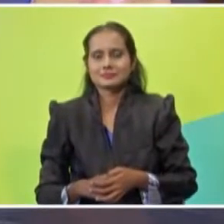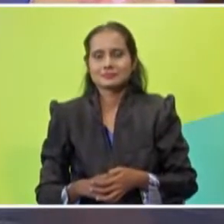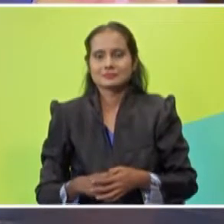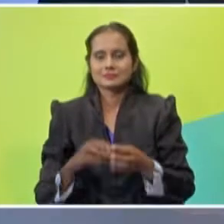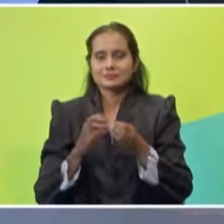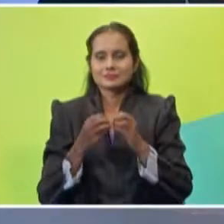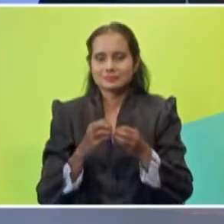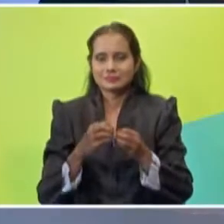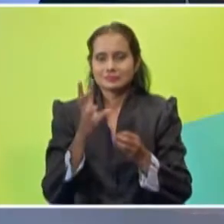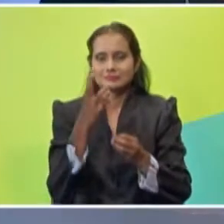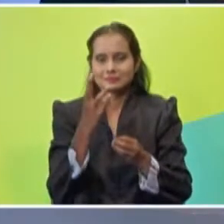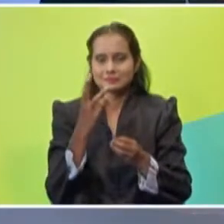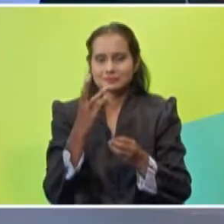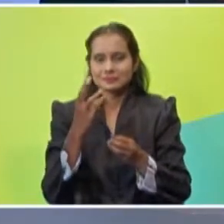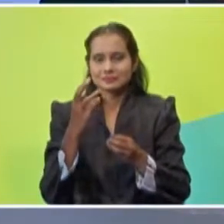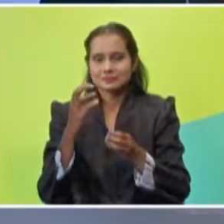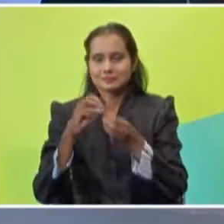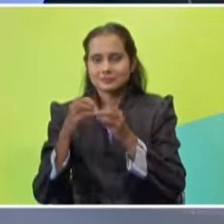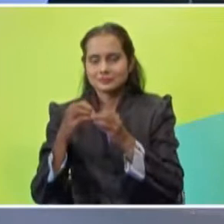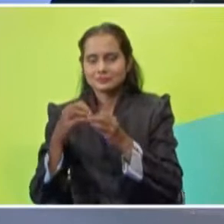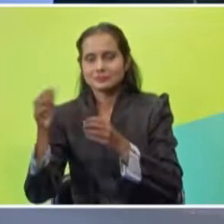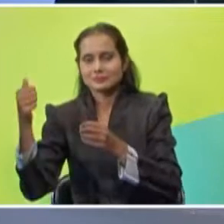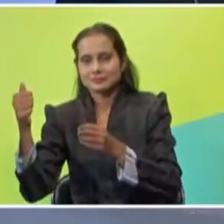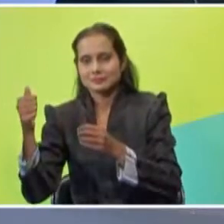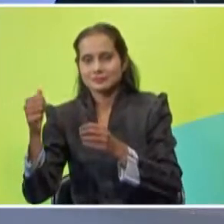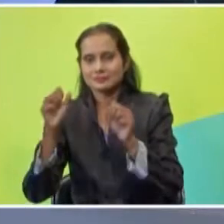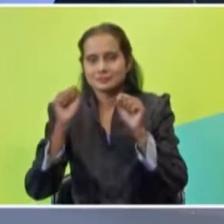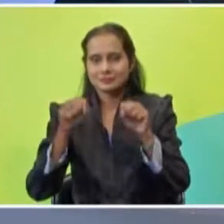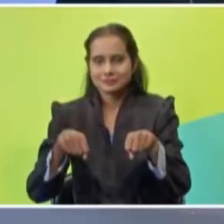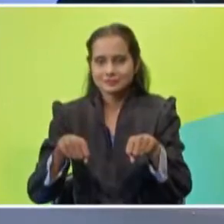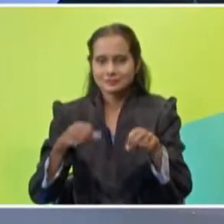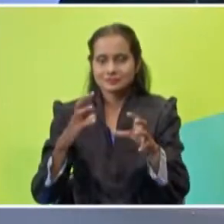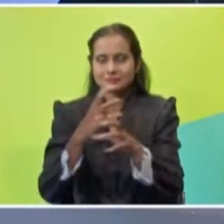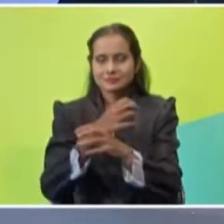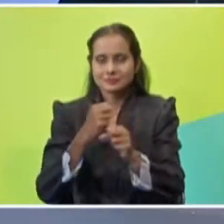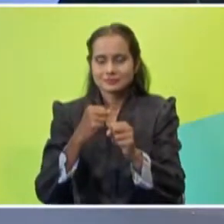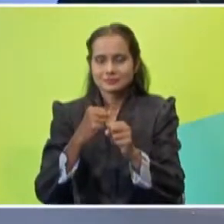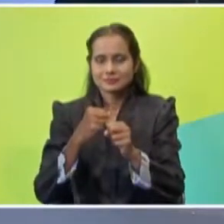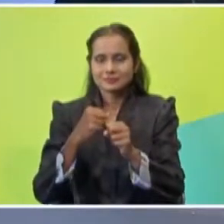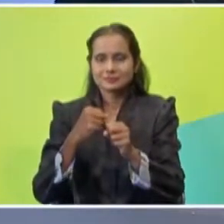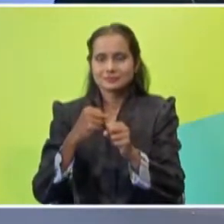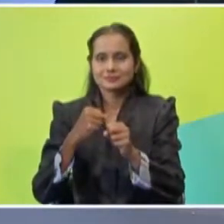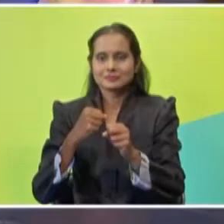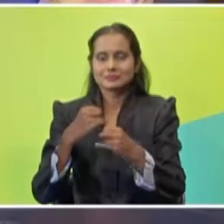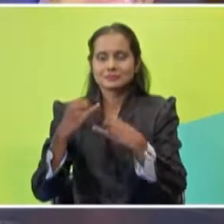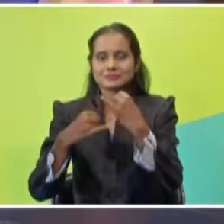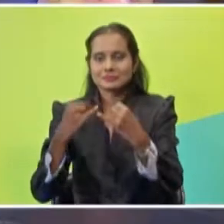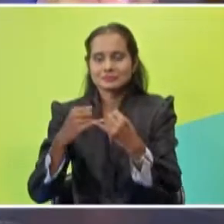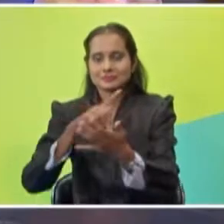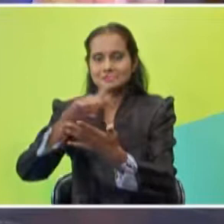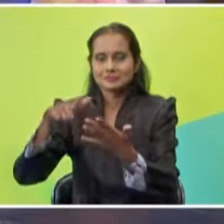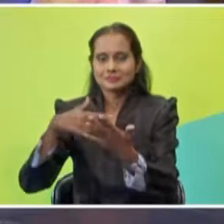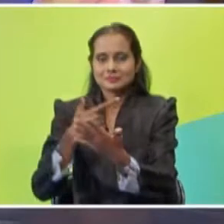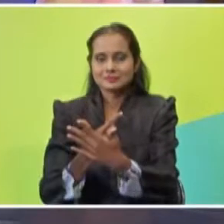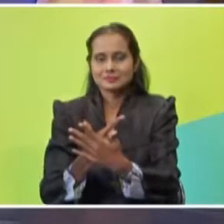numpuk numpuk perpuluhan mulih dapatkan prestasi keseluruhan ah dijual di